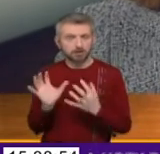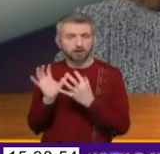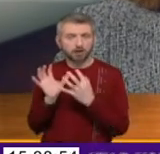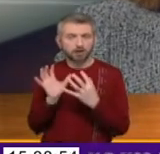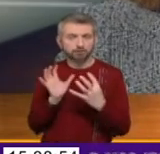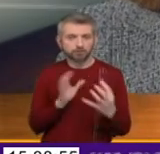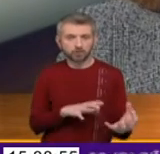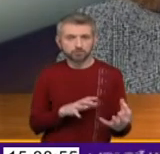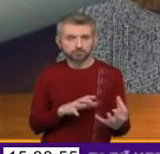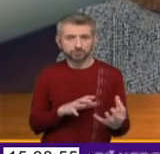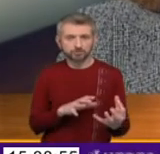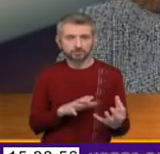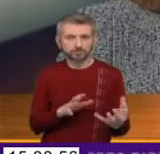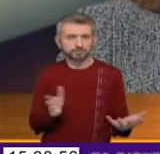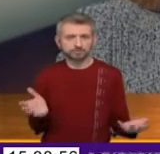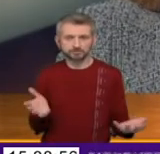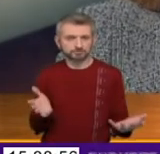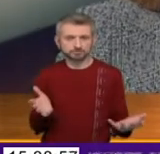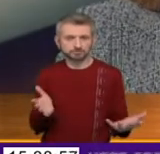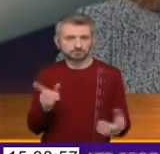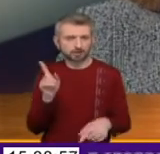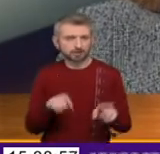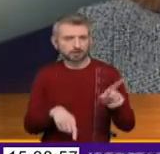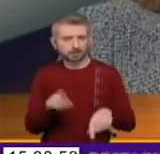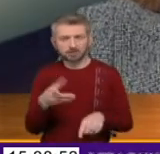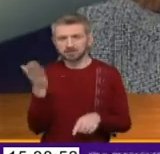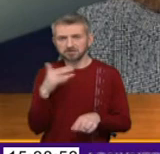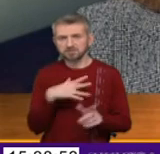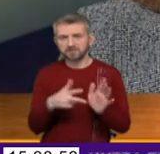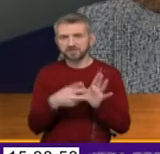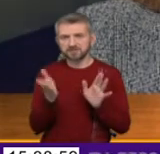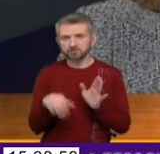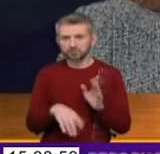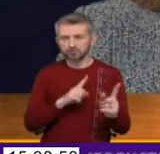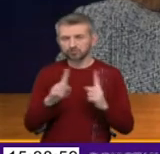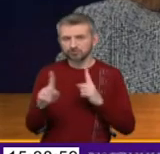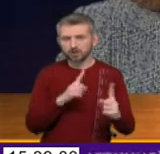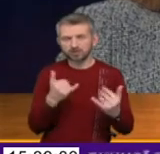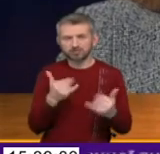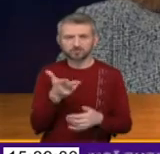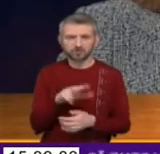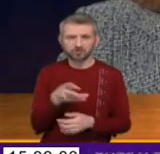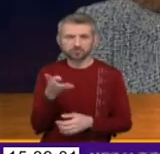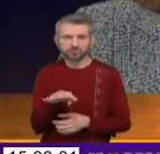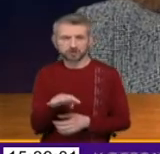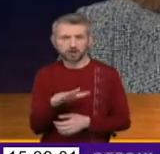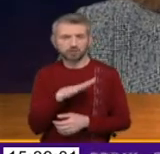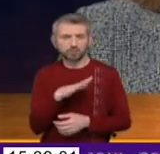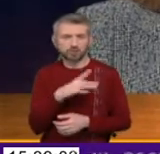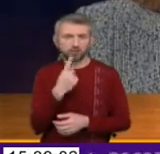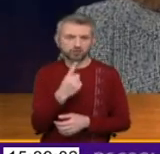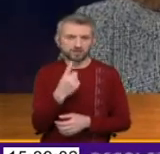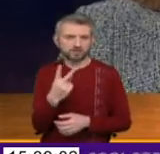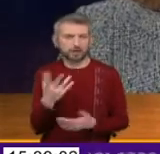автобуси порішали. Раніше їх було 8 на лінії, зараз 3, 4, а іноді і 1, і